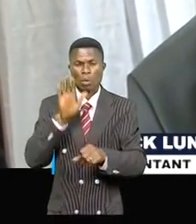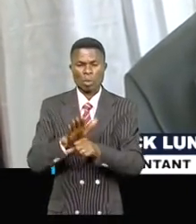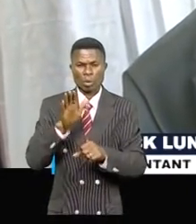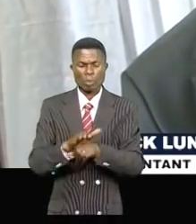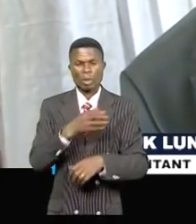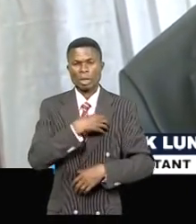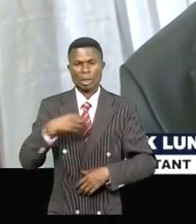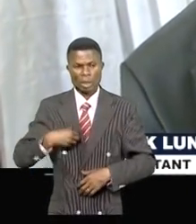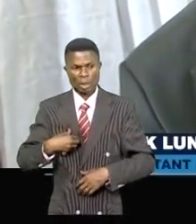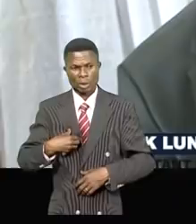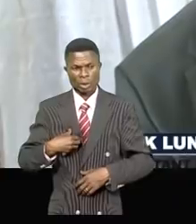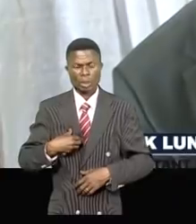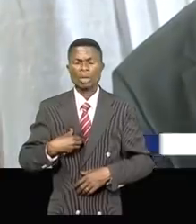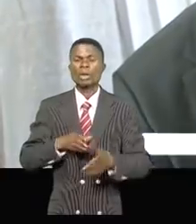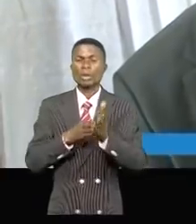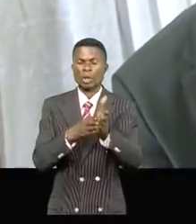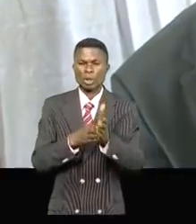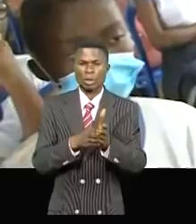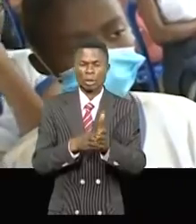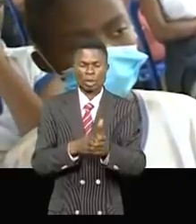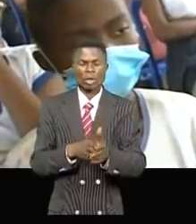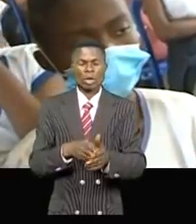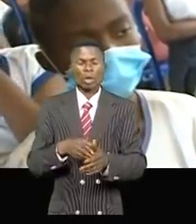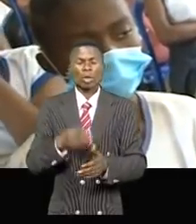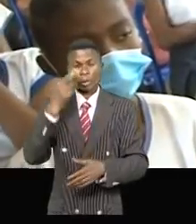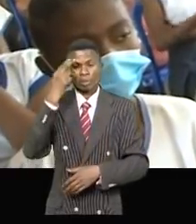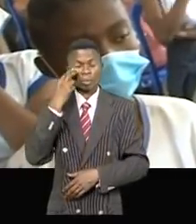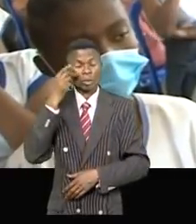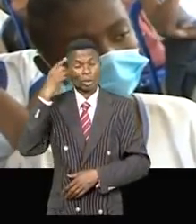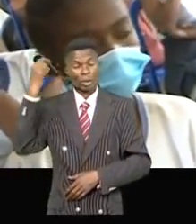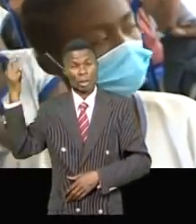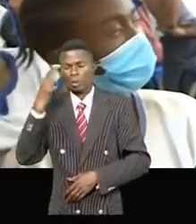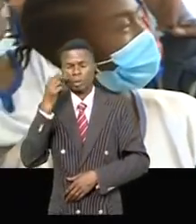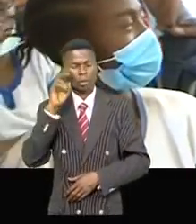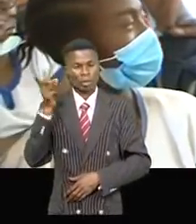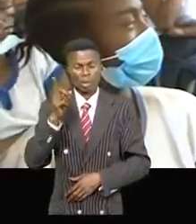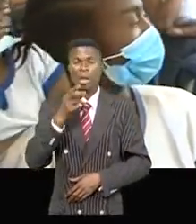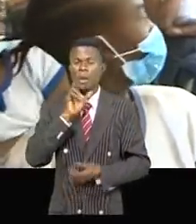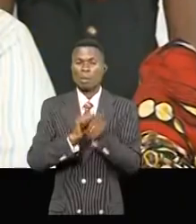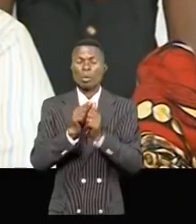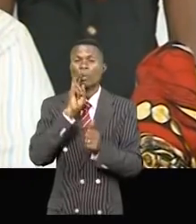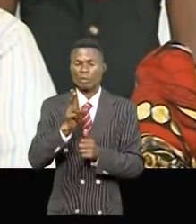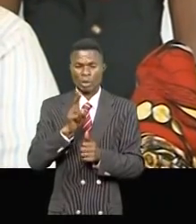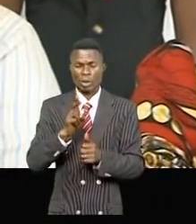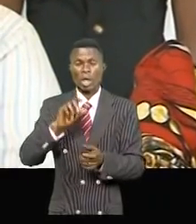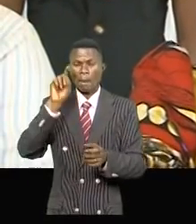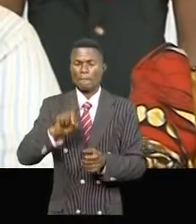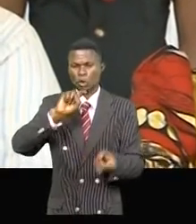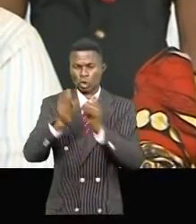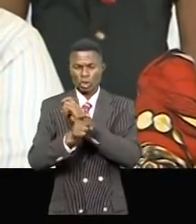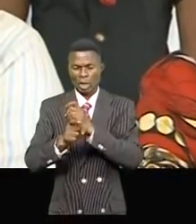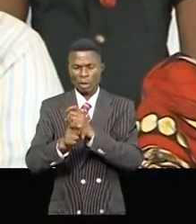des femmes et leur leadership ne sont plus une option. Ce sont des nécessités urgentes si nous voulons réaliser des changements